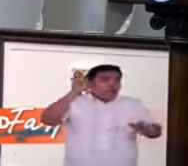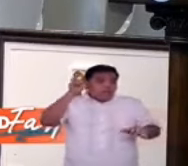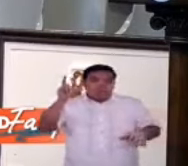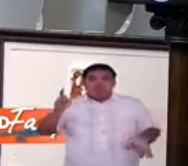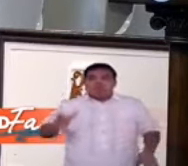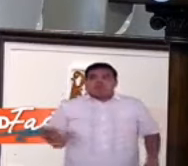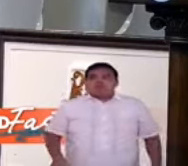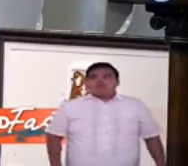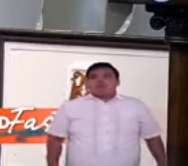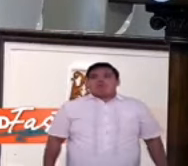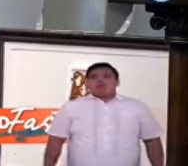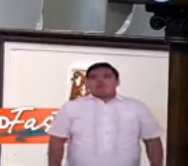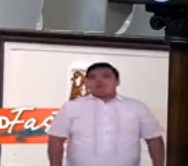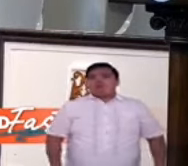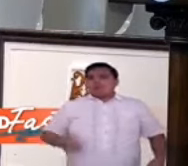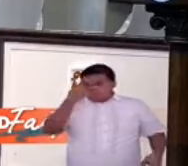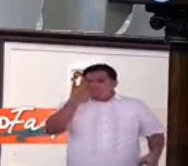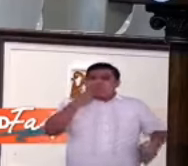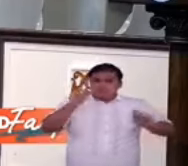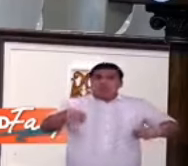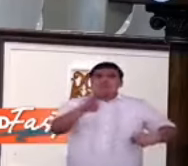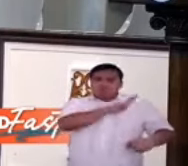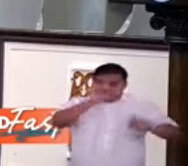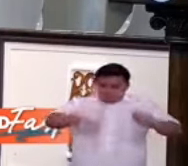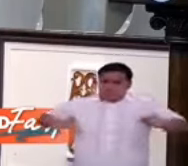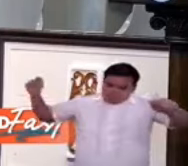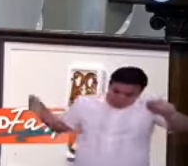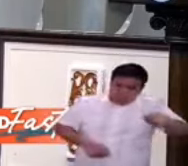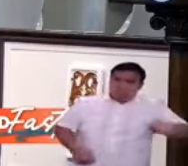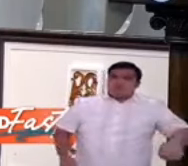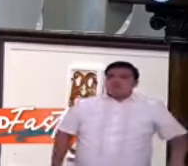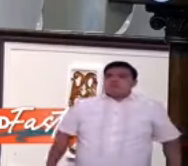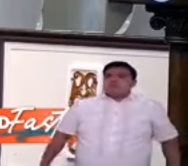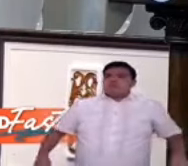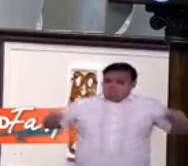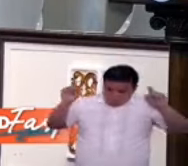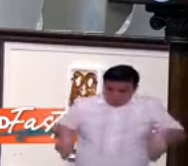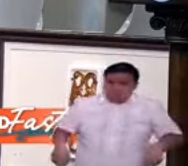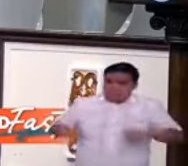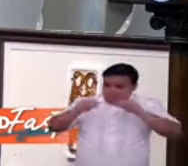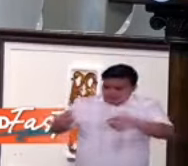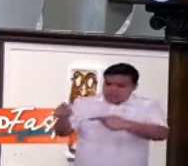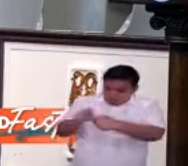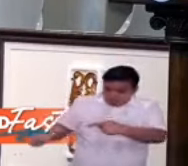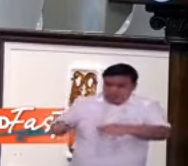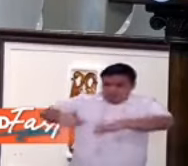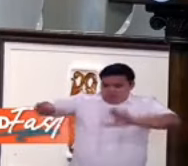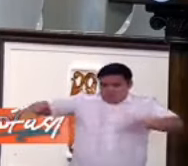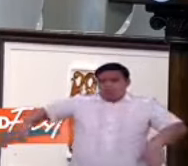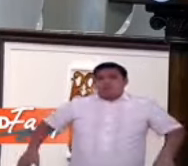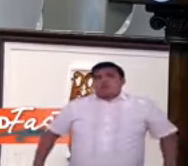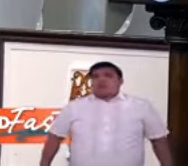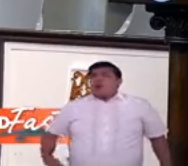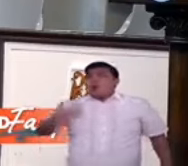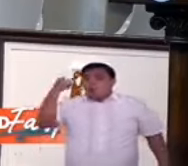Tawa akong anak, badlungo na akong anak. Kahit iginigo, maginisagin, maginisagin. Ano na nga hulog na dito ang mga kuan, ang attendance